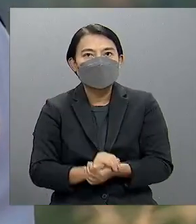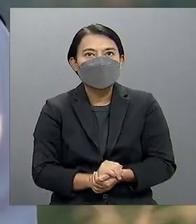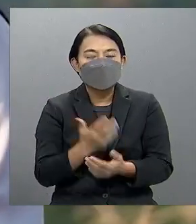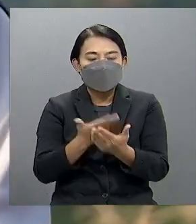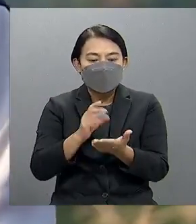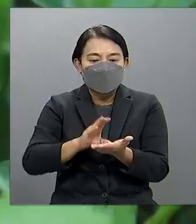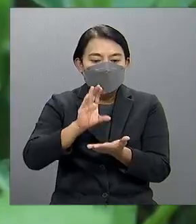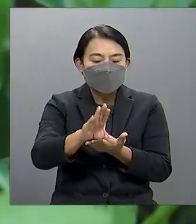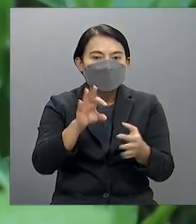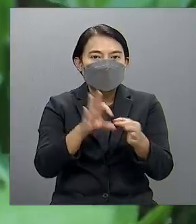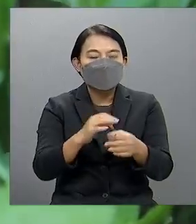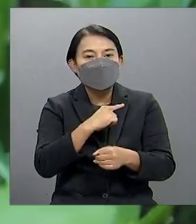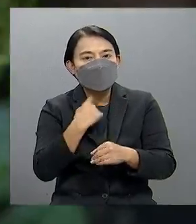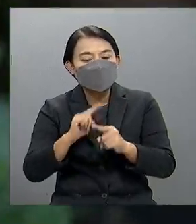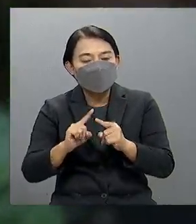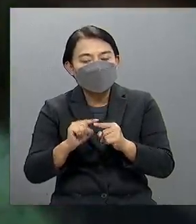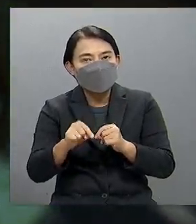ขาดทุน อยตลอดเวลาครั